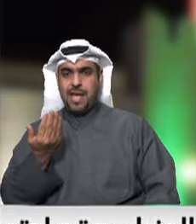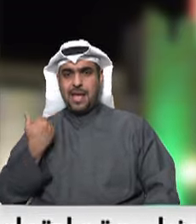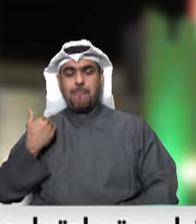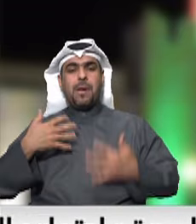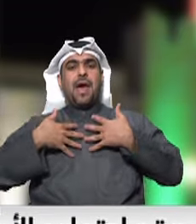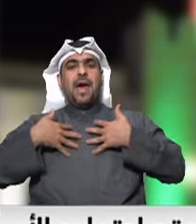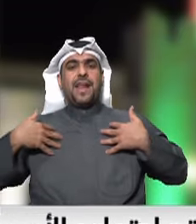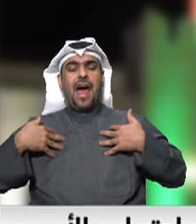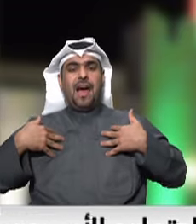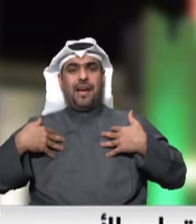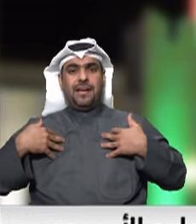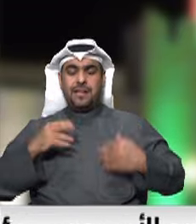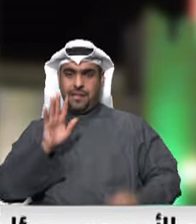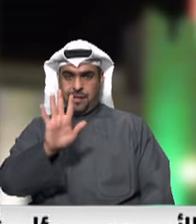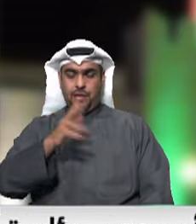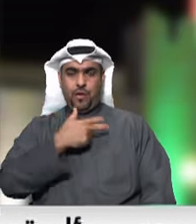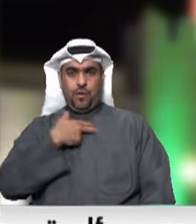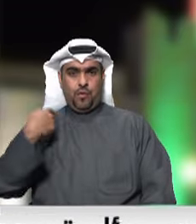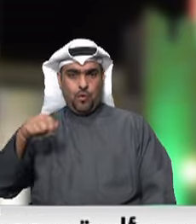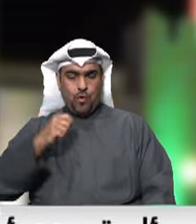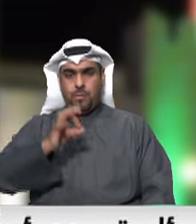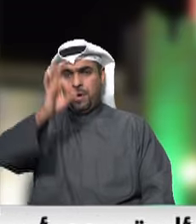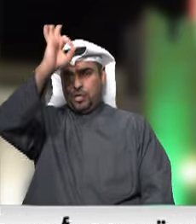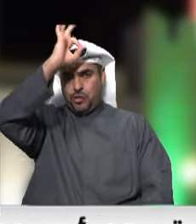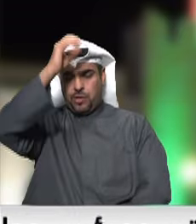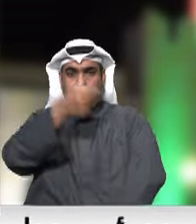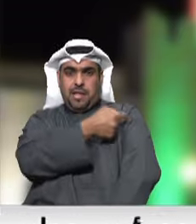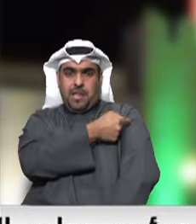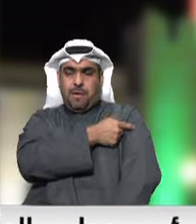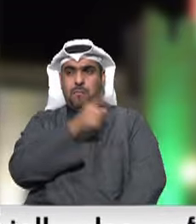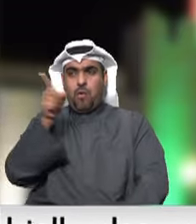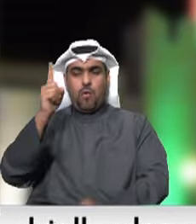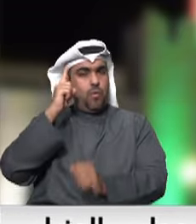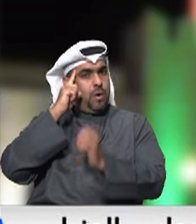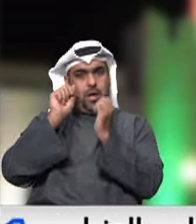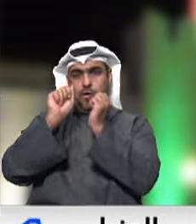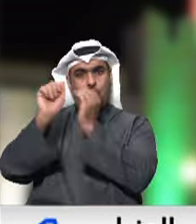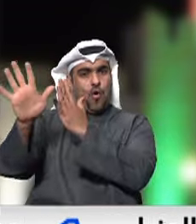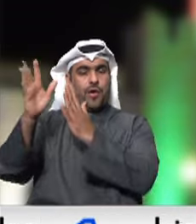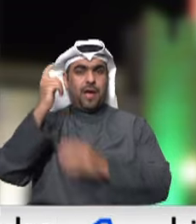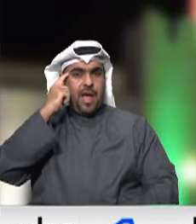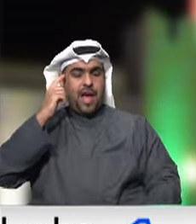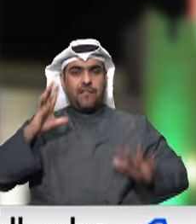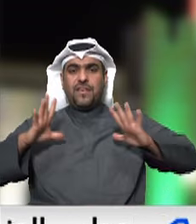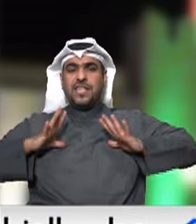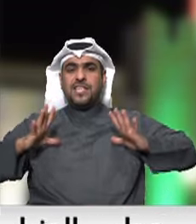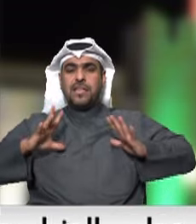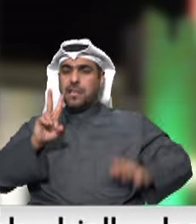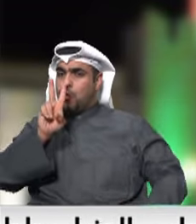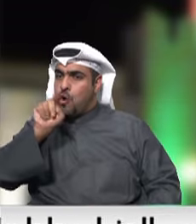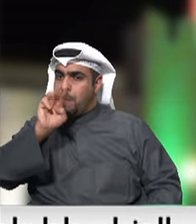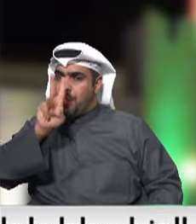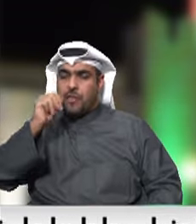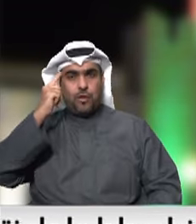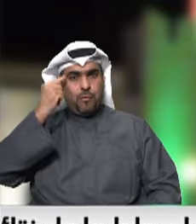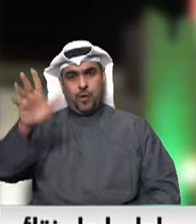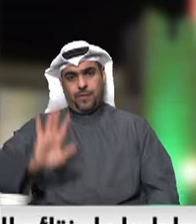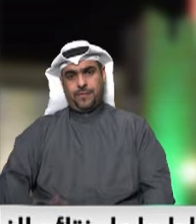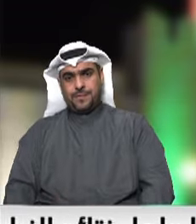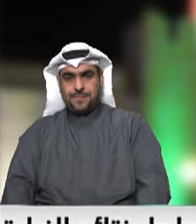اما الاجهزه ذات الطبيعه الخاصه فستحدث عطلتها بمعرفه الجهات المختصه بشؤونها بمراعاه المصلحه